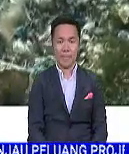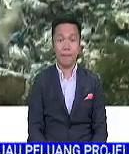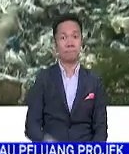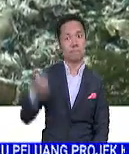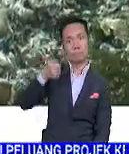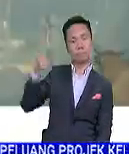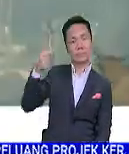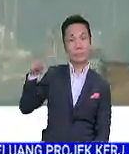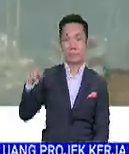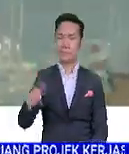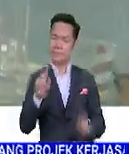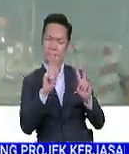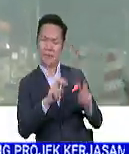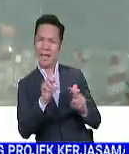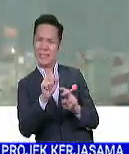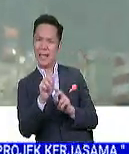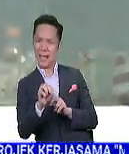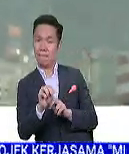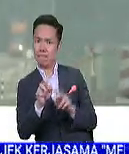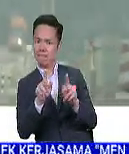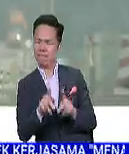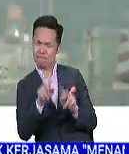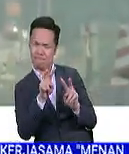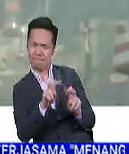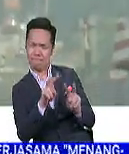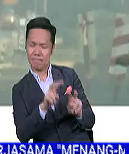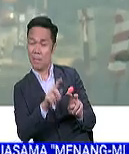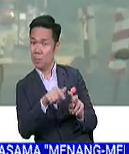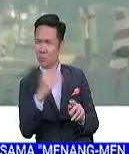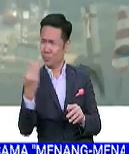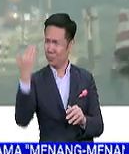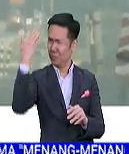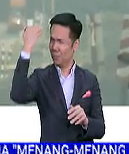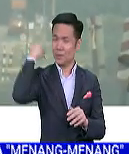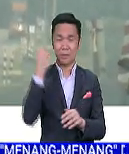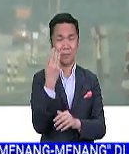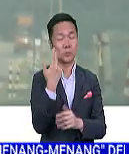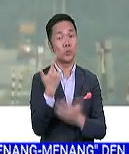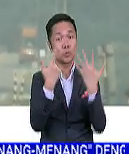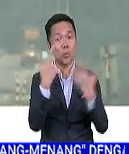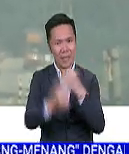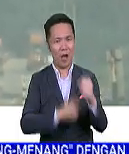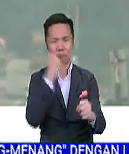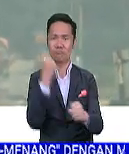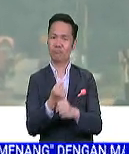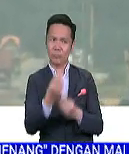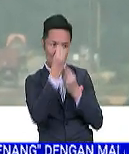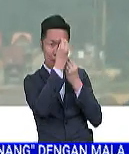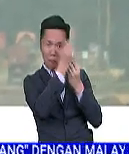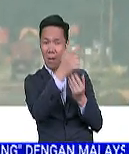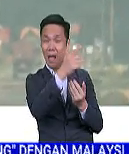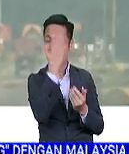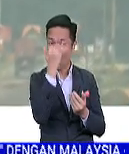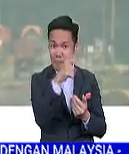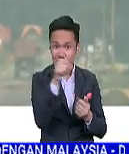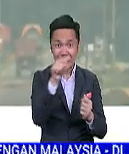Beliau yang juga pegawai penyelidik SAM memberitahu isu ini sudah pun diketengahkan sejak 7 tahun lalu berikutan masalah